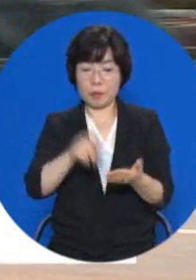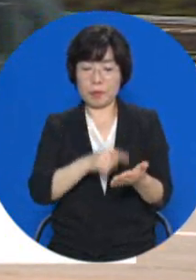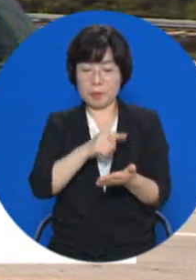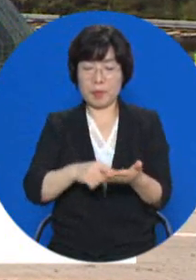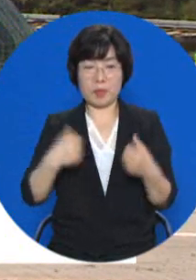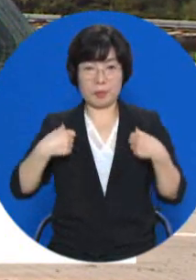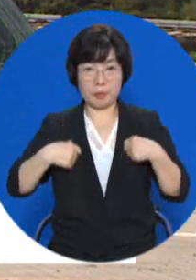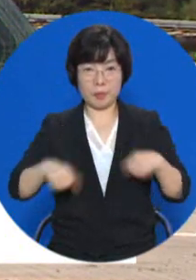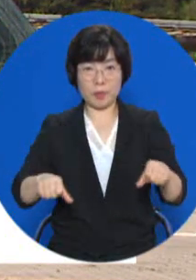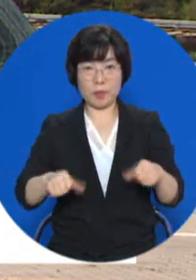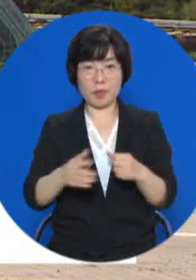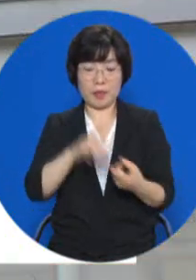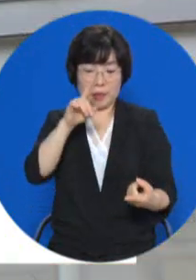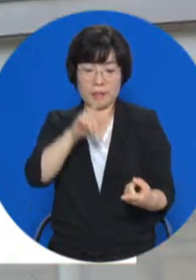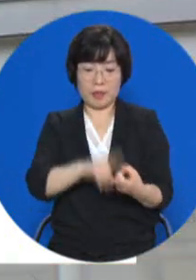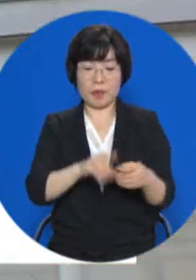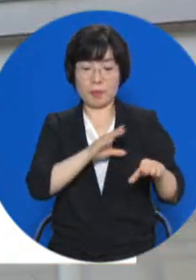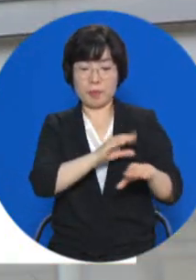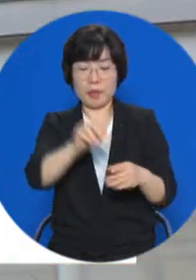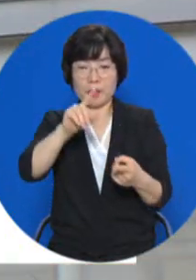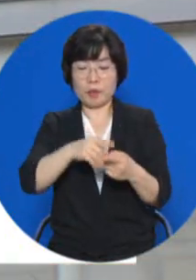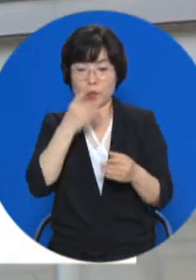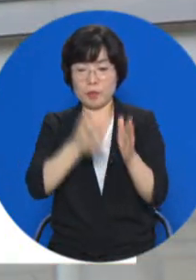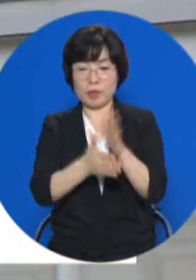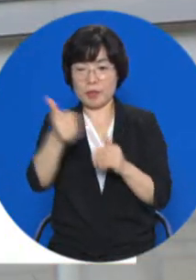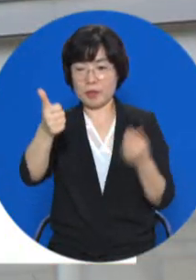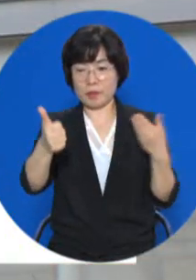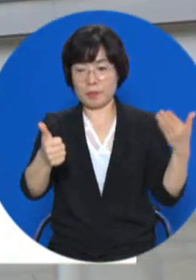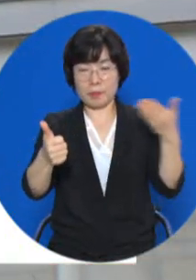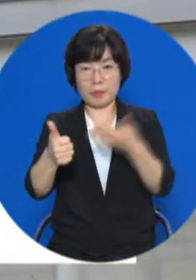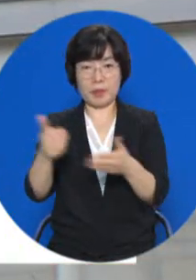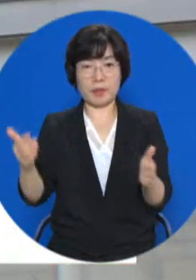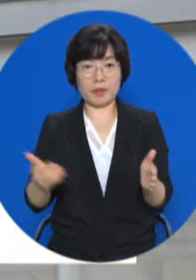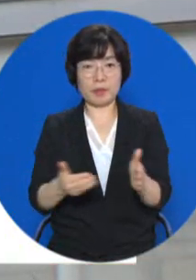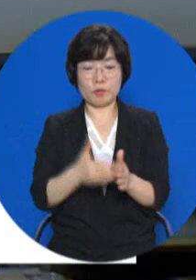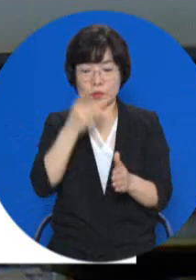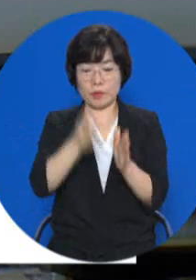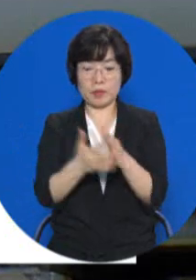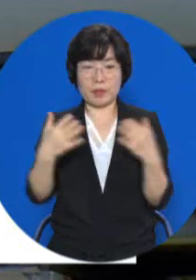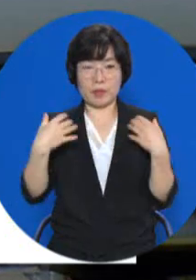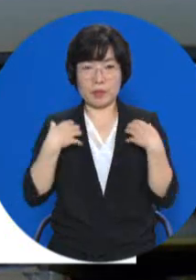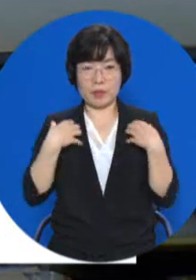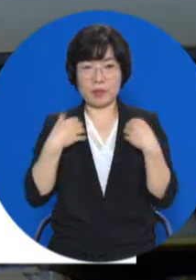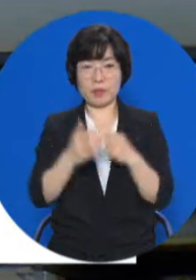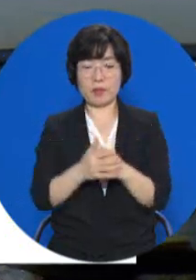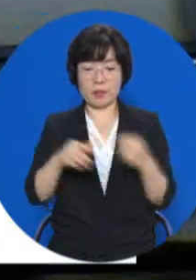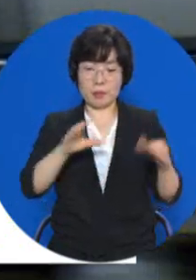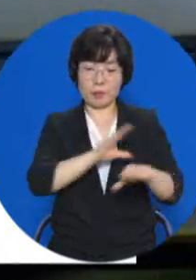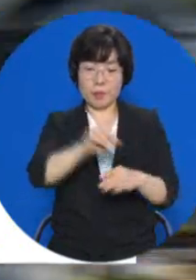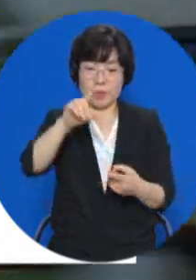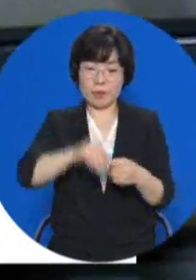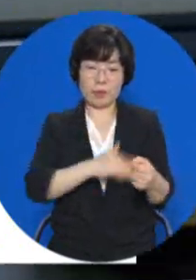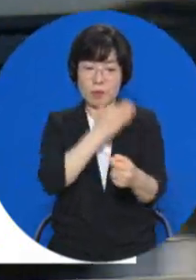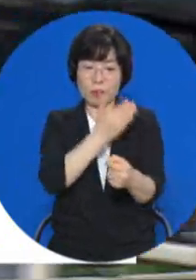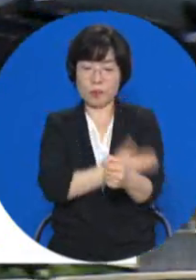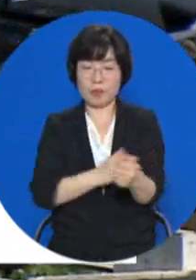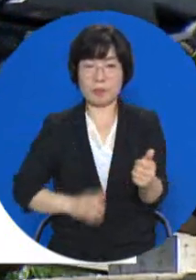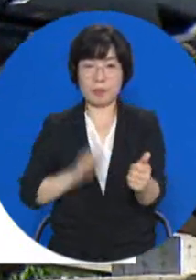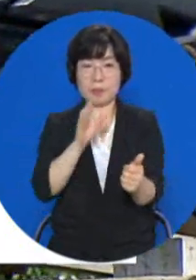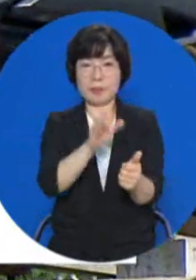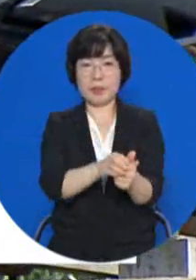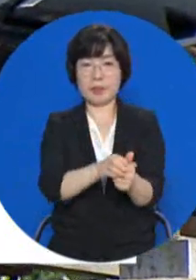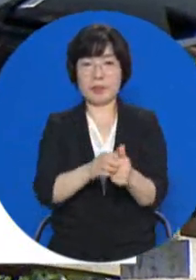않고 채무가 없는 상태로 스카이큐브를 순천시에 기부 체납하고 순천시는 본격적으로 스카이큐브 운영권을 맡게 됐습니다.